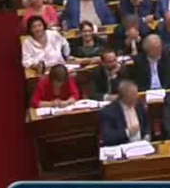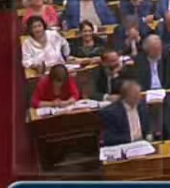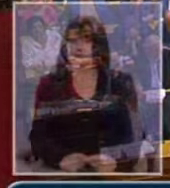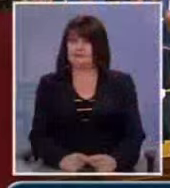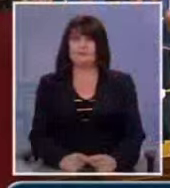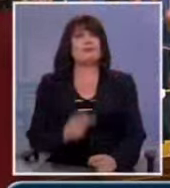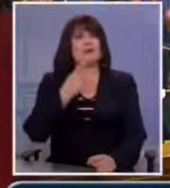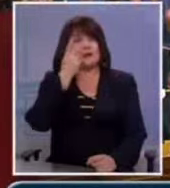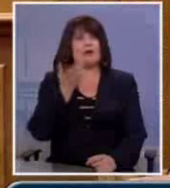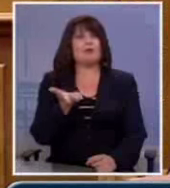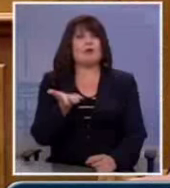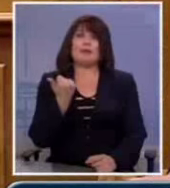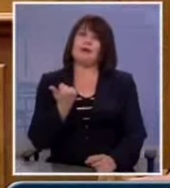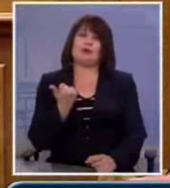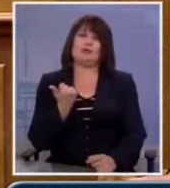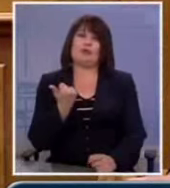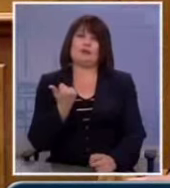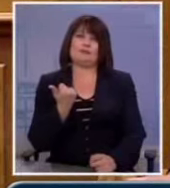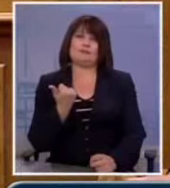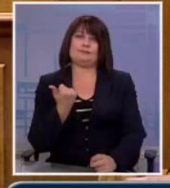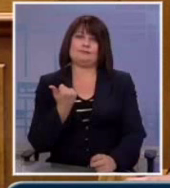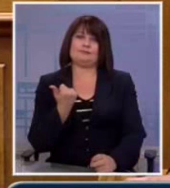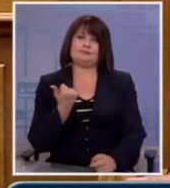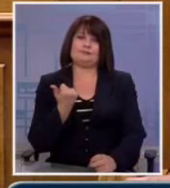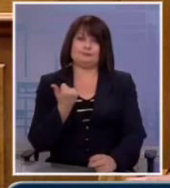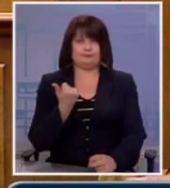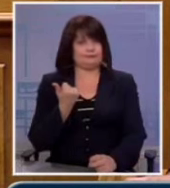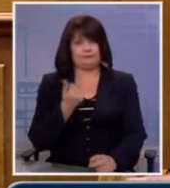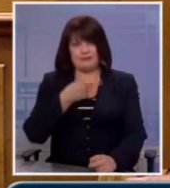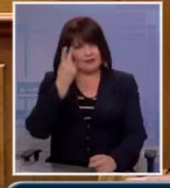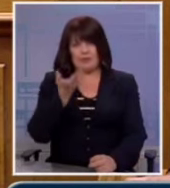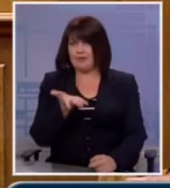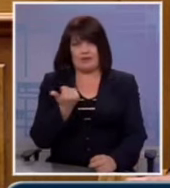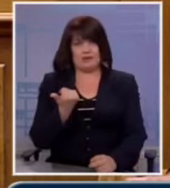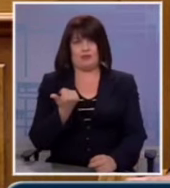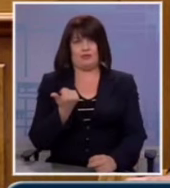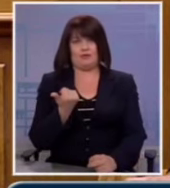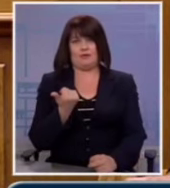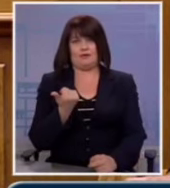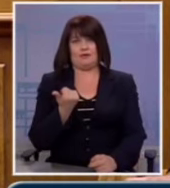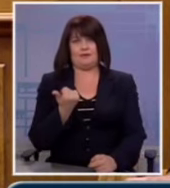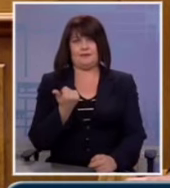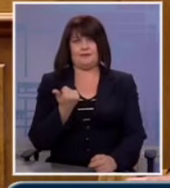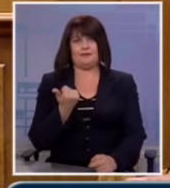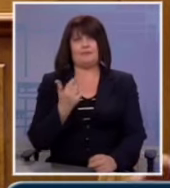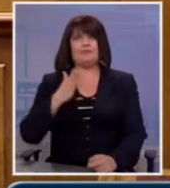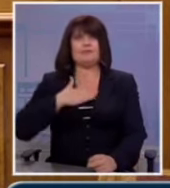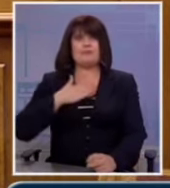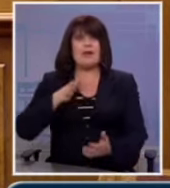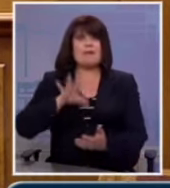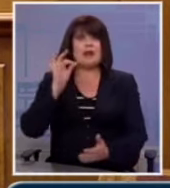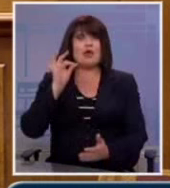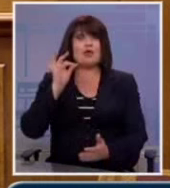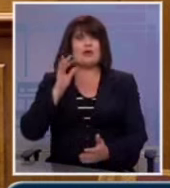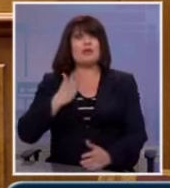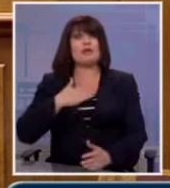δεν έχουμε το δικαίωμα, δεν έχουμε το δικαίωμα με τη δική μας επιλογή και τη